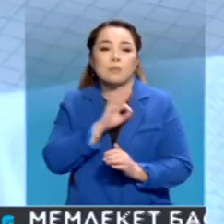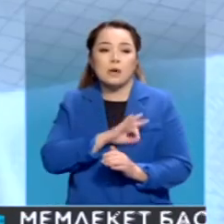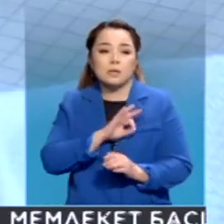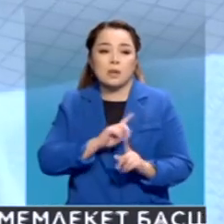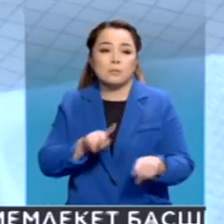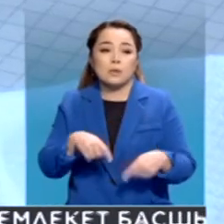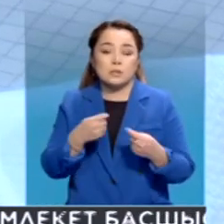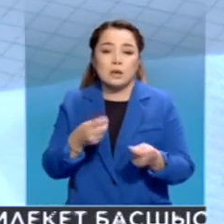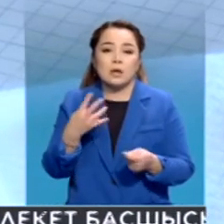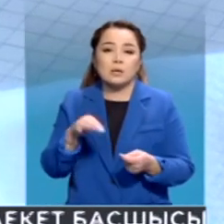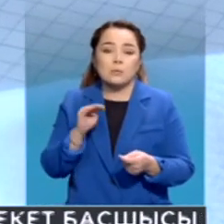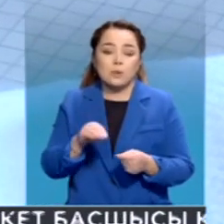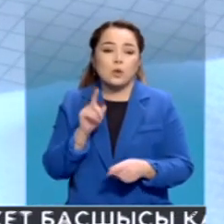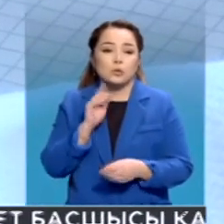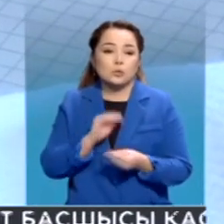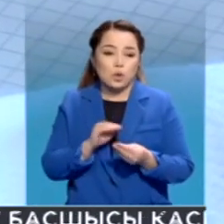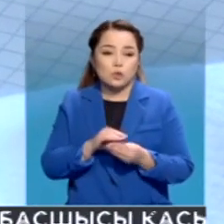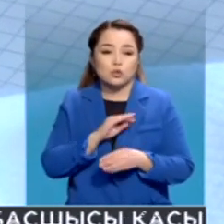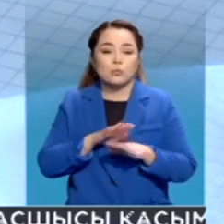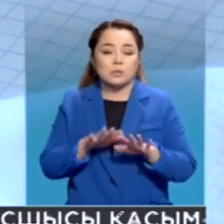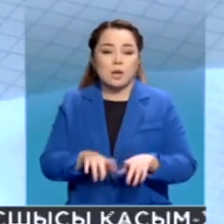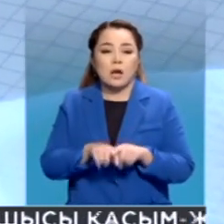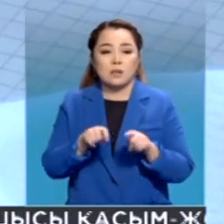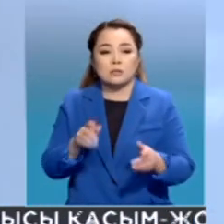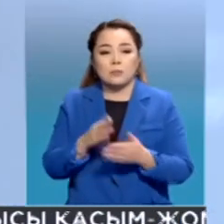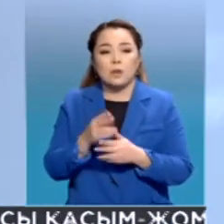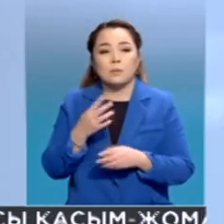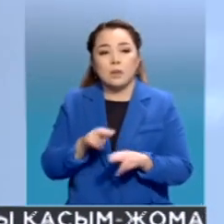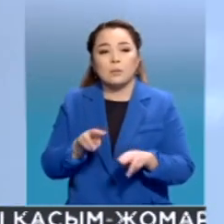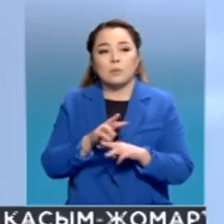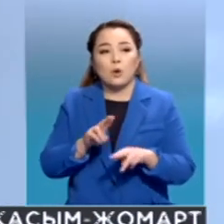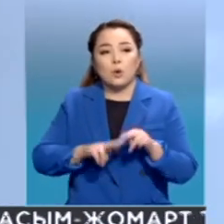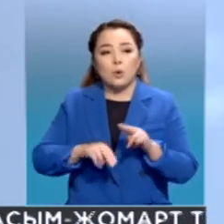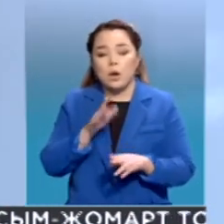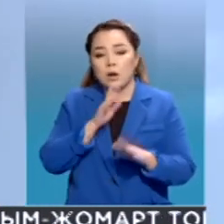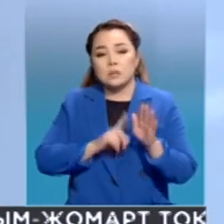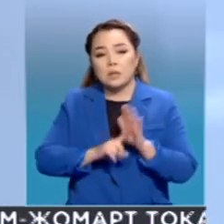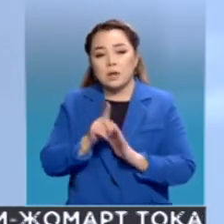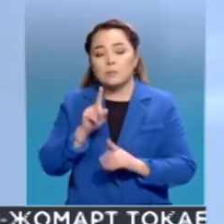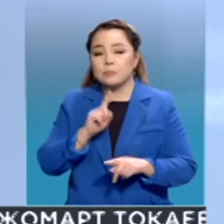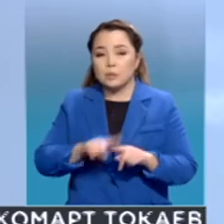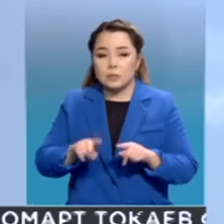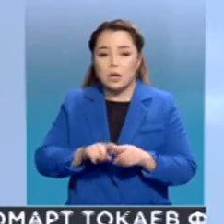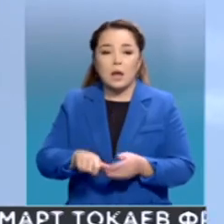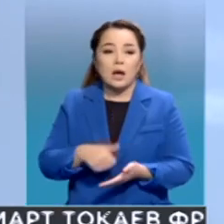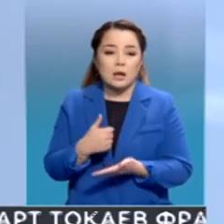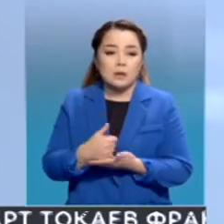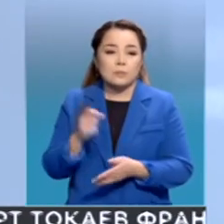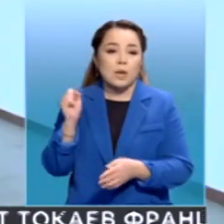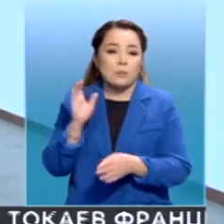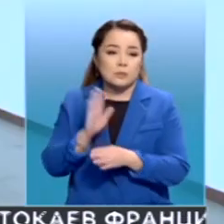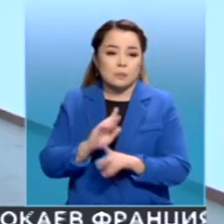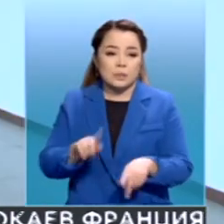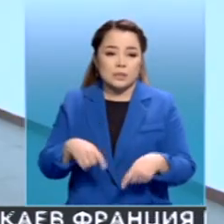берілген соң 40 мың тұрақты жұмыс орны ашылады. Премьер-министр құрылысты уақытында бастау үшін әкімдерге тиісті тапсырма берді.